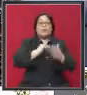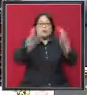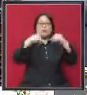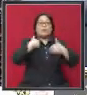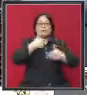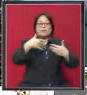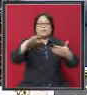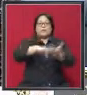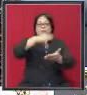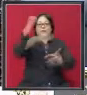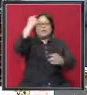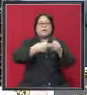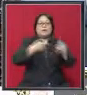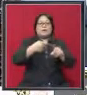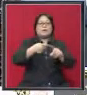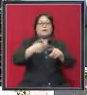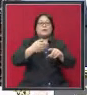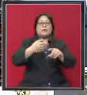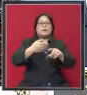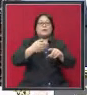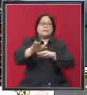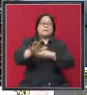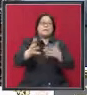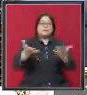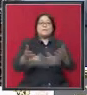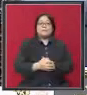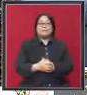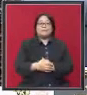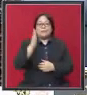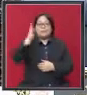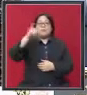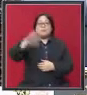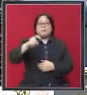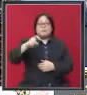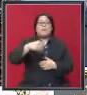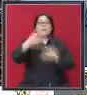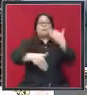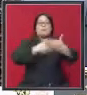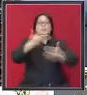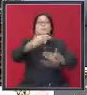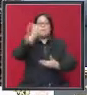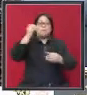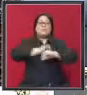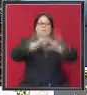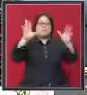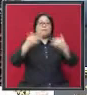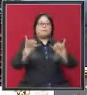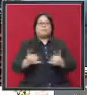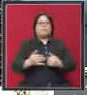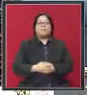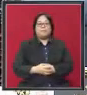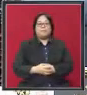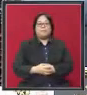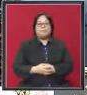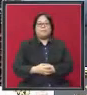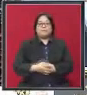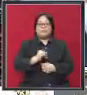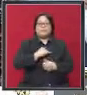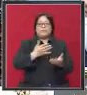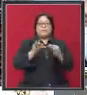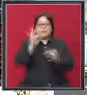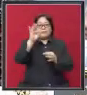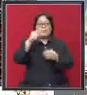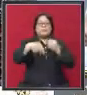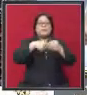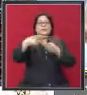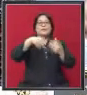harap kita dah belajar daripada yang masa lepas lah, kita akan memastikan prosesnya lebih baik pada masa ini. Saya nak cakap